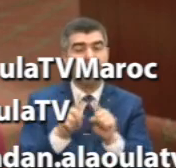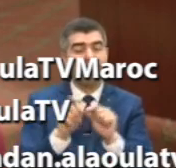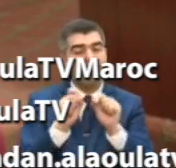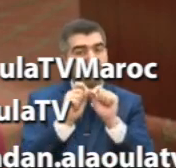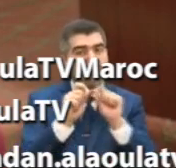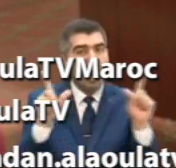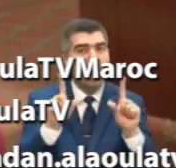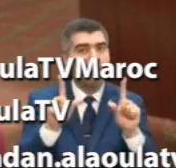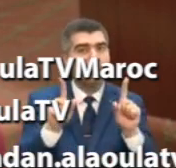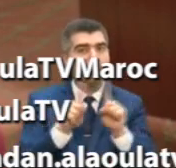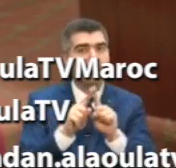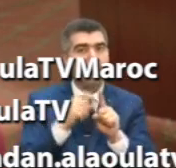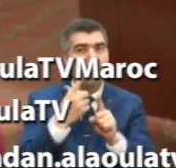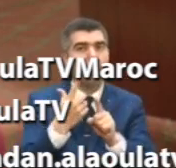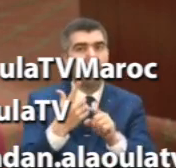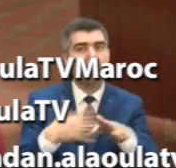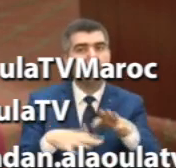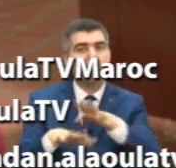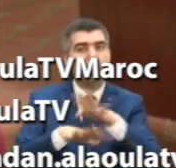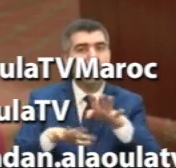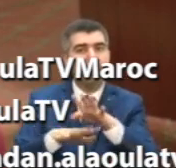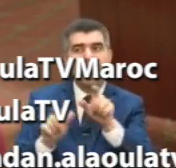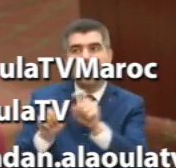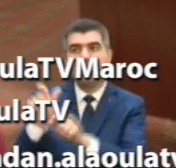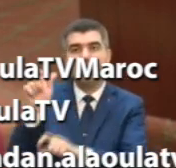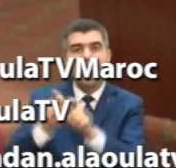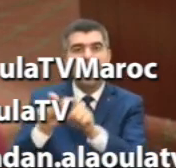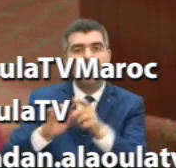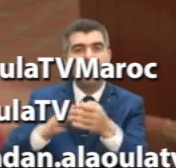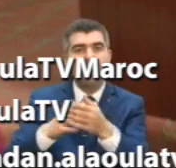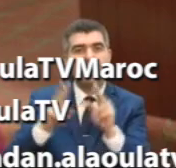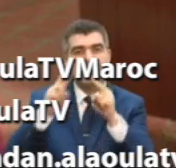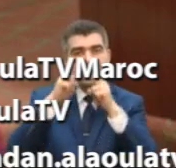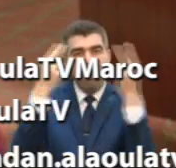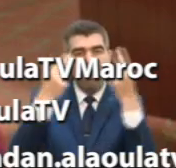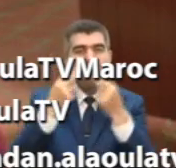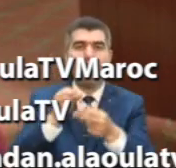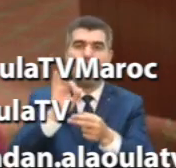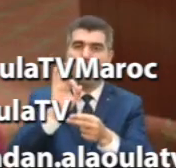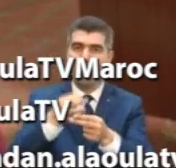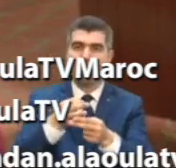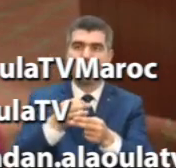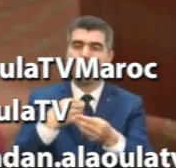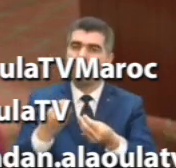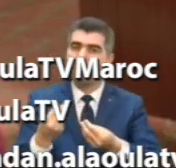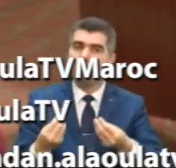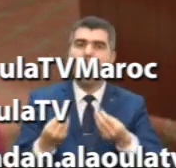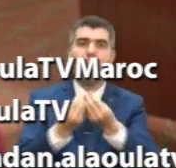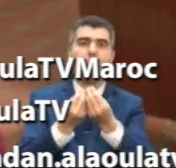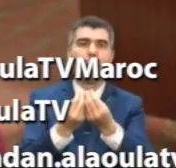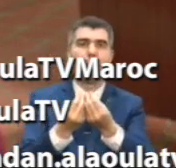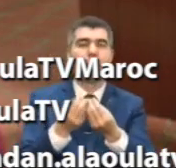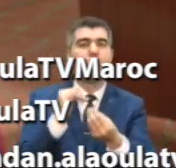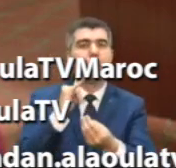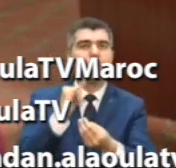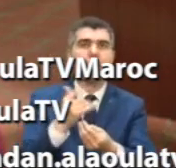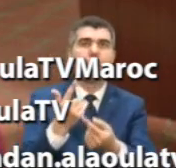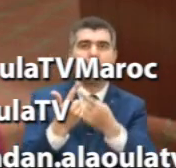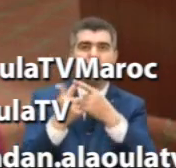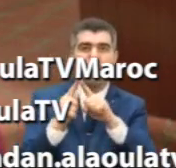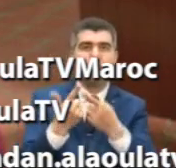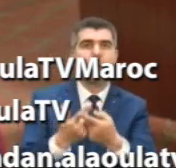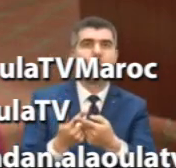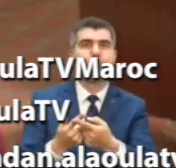بحجم التدمر الاجتماعي وبتعبيرات القلق التي يعبر عنها المجتمع بوسائل مختلفة.